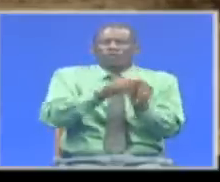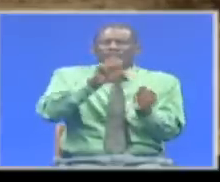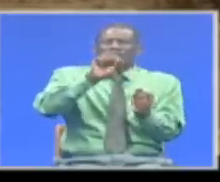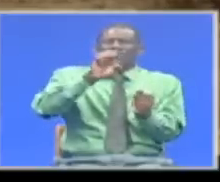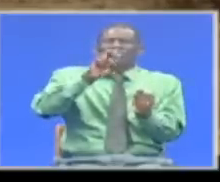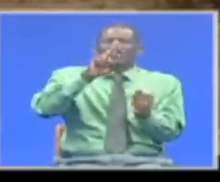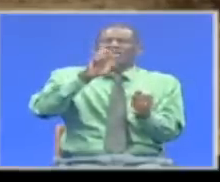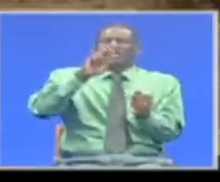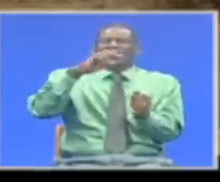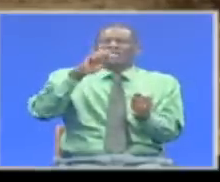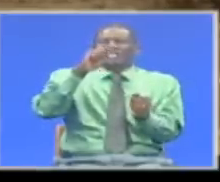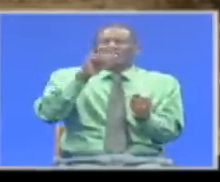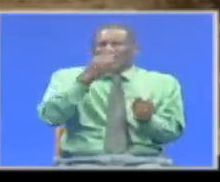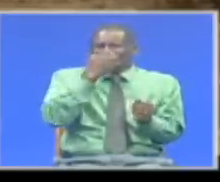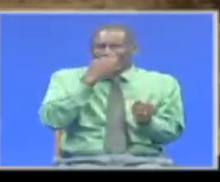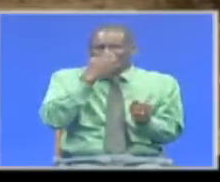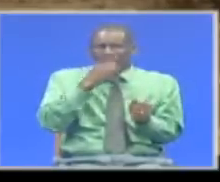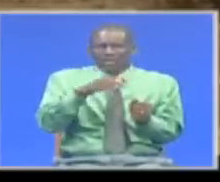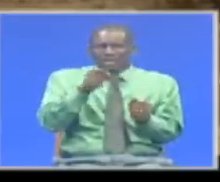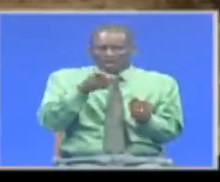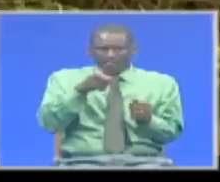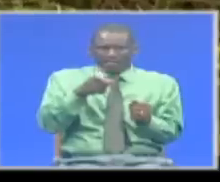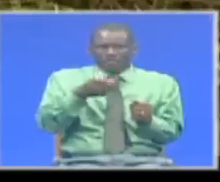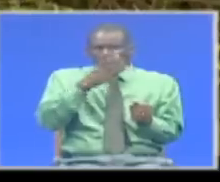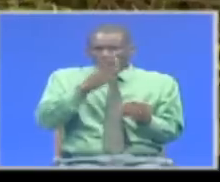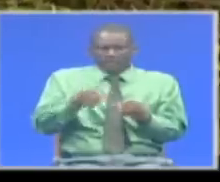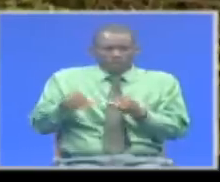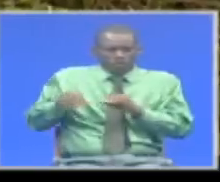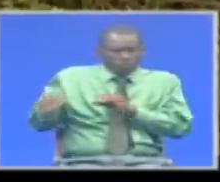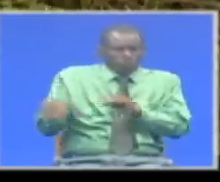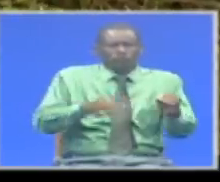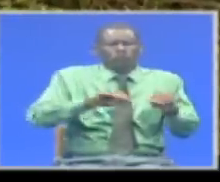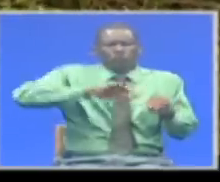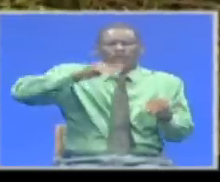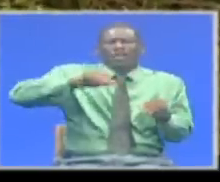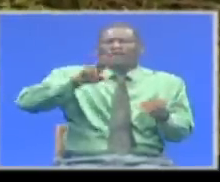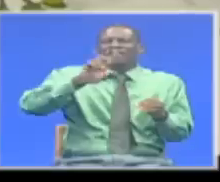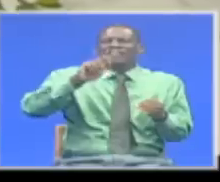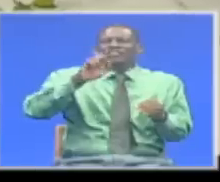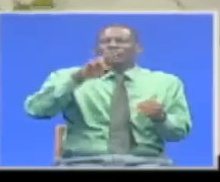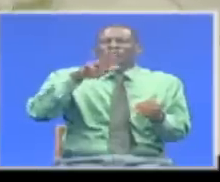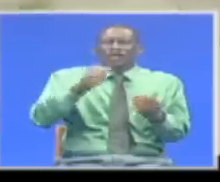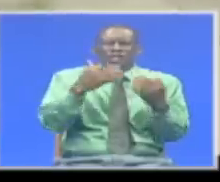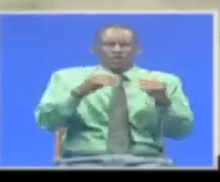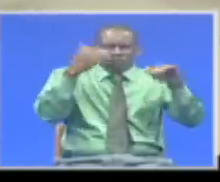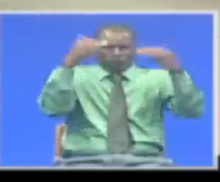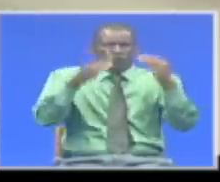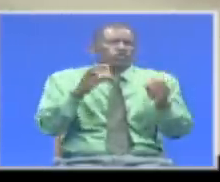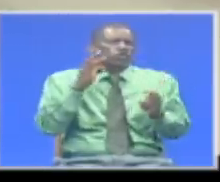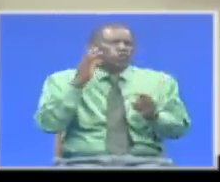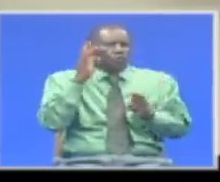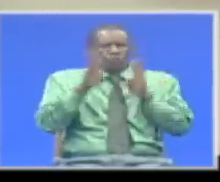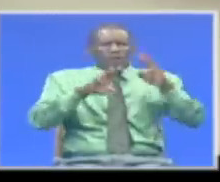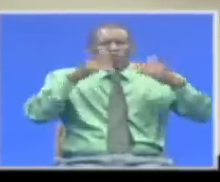one of the drainage basins that feed into the Lake Victoria. Conservationists now worry what's happening amounts to an